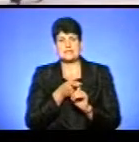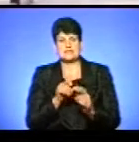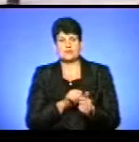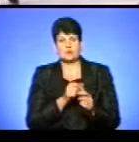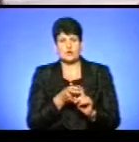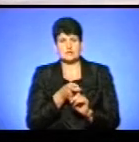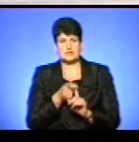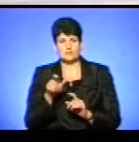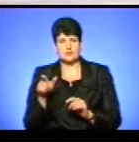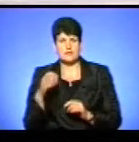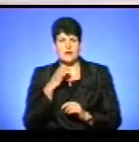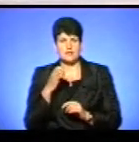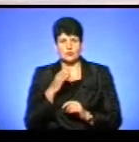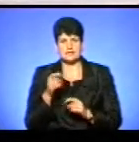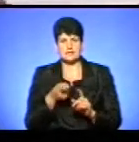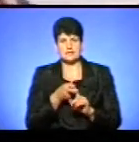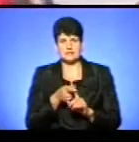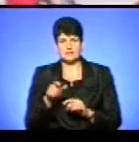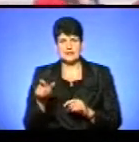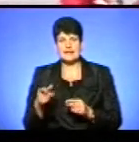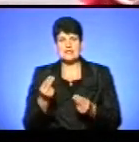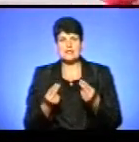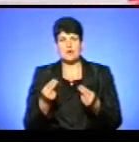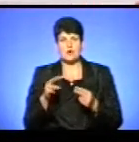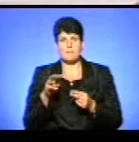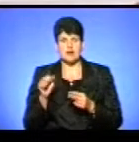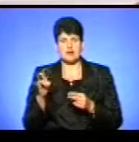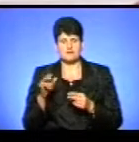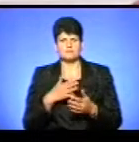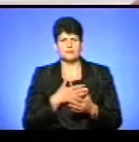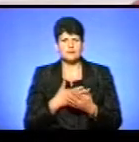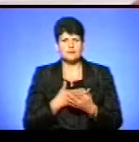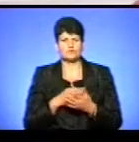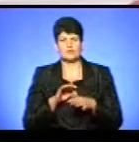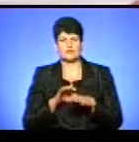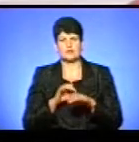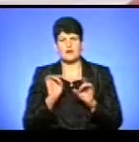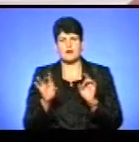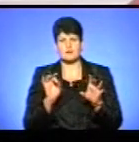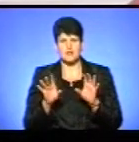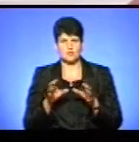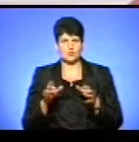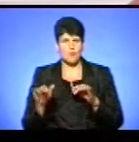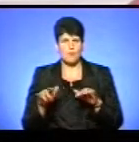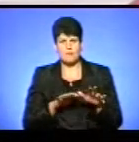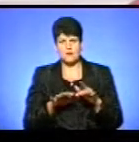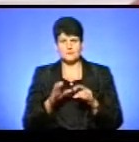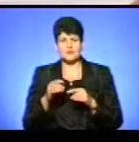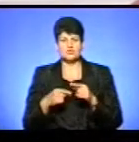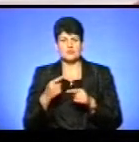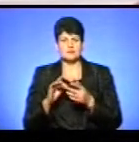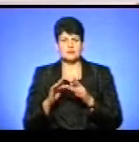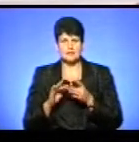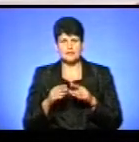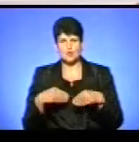наркозалежних осіб, алкозалежних осіб, а також ігроманів. Активно проводили рекламну кампанію через соціальні мережі, а